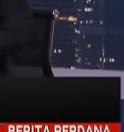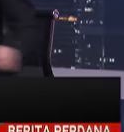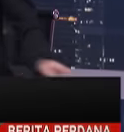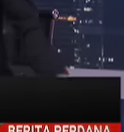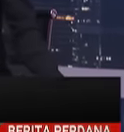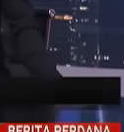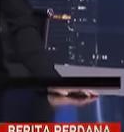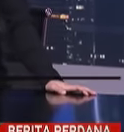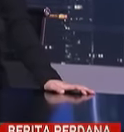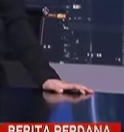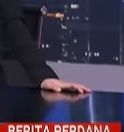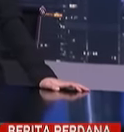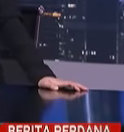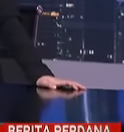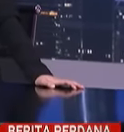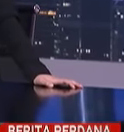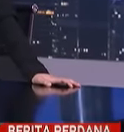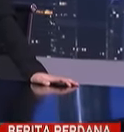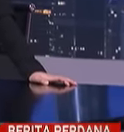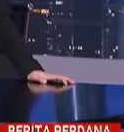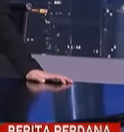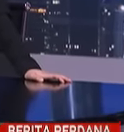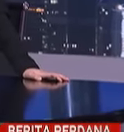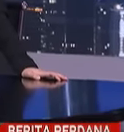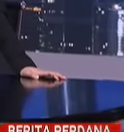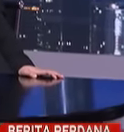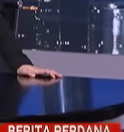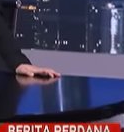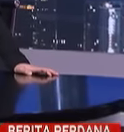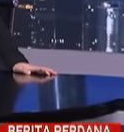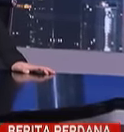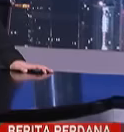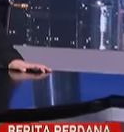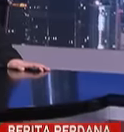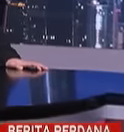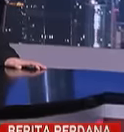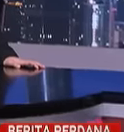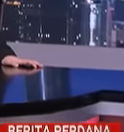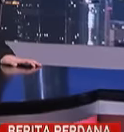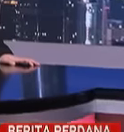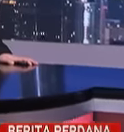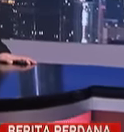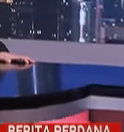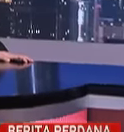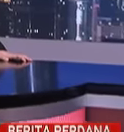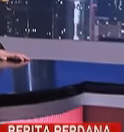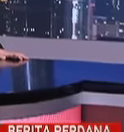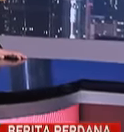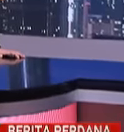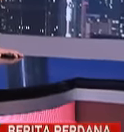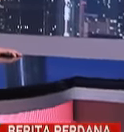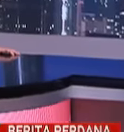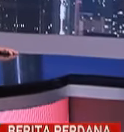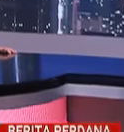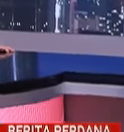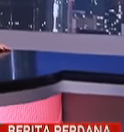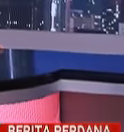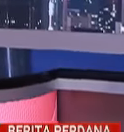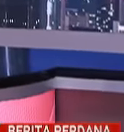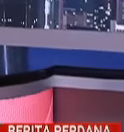tunaikan tanggung jawab Anda demi belisia tercinta layari laman www.missonlineshops.com